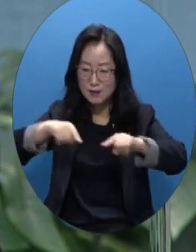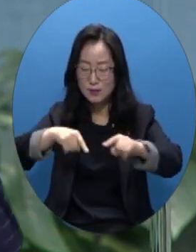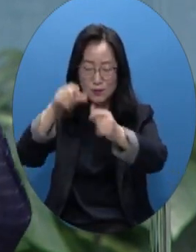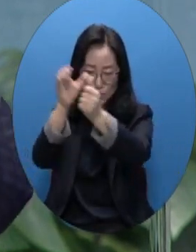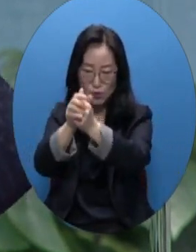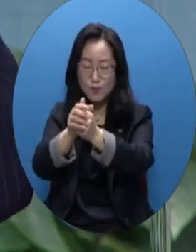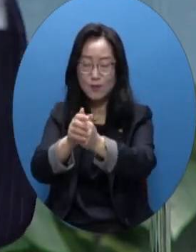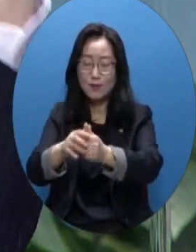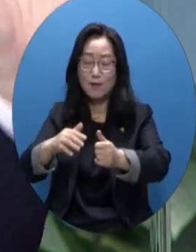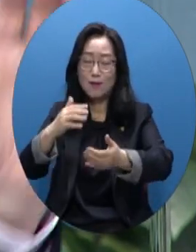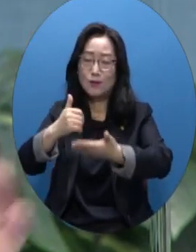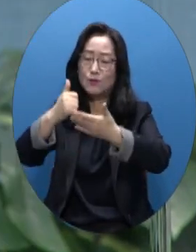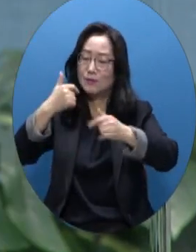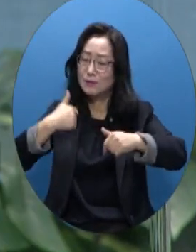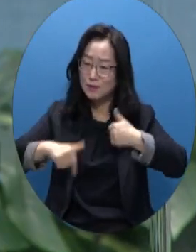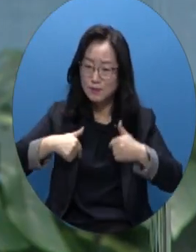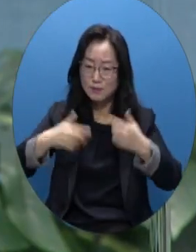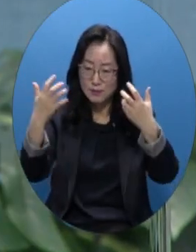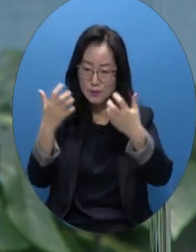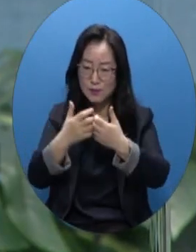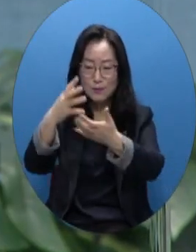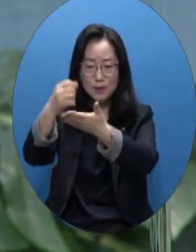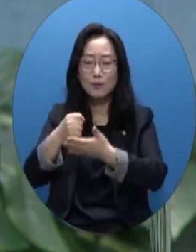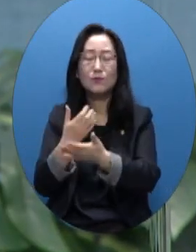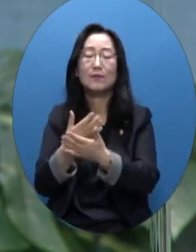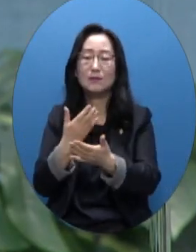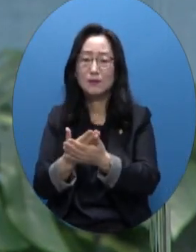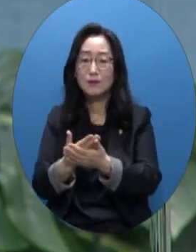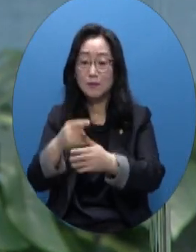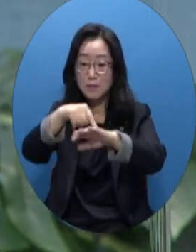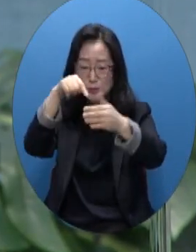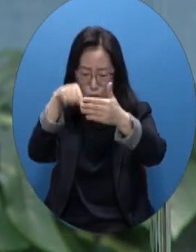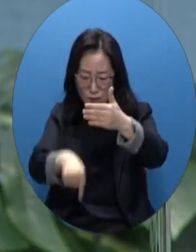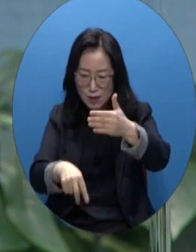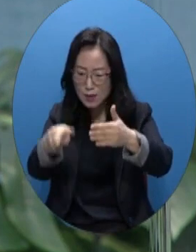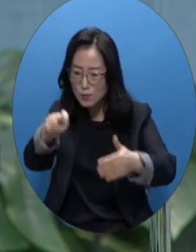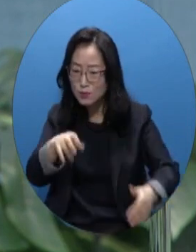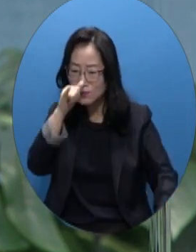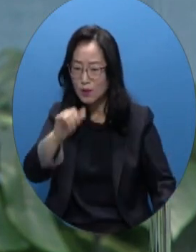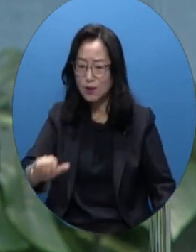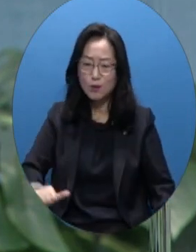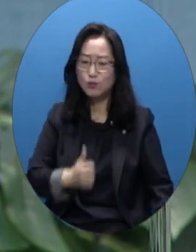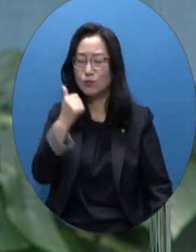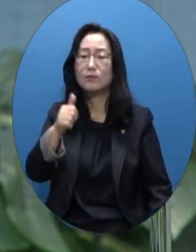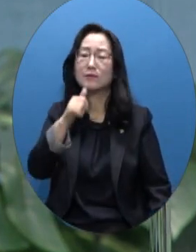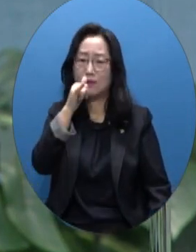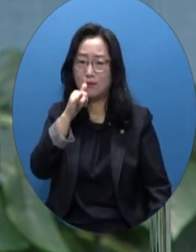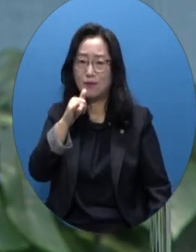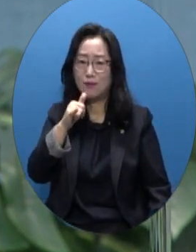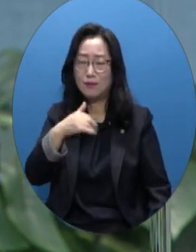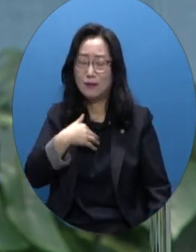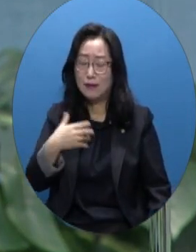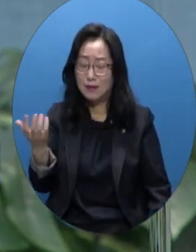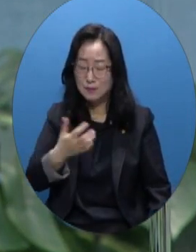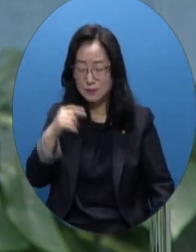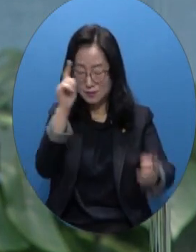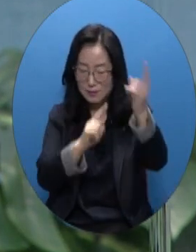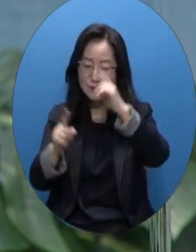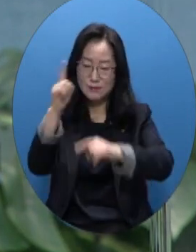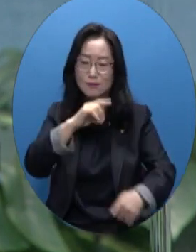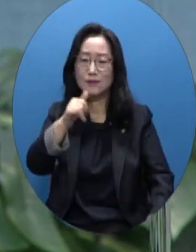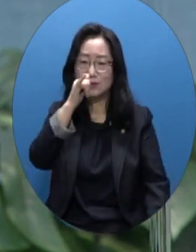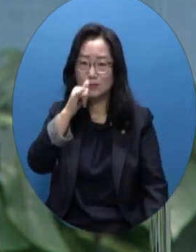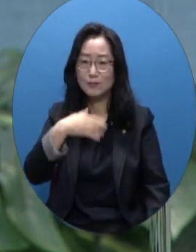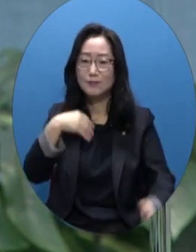취미 기품이 넘쳐 나게 하여 주옵소서 내 마음에 미움이 있나이다 내 마음에 분노가 이 나의 다 내 마음의 아프가 상처가 이 나의 다